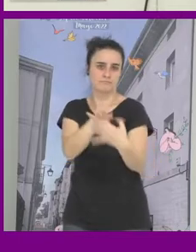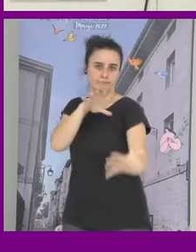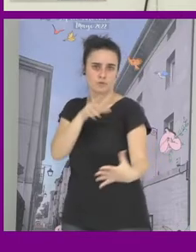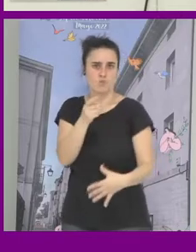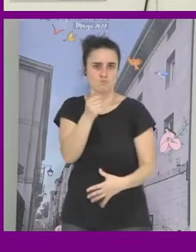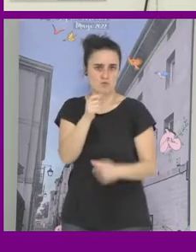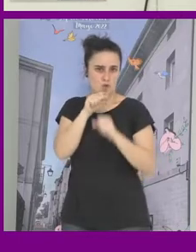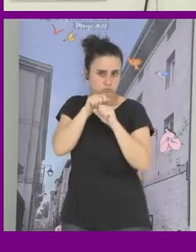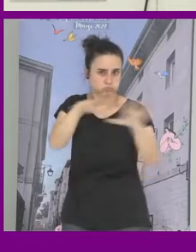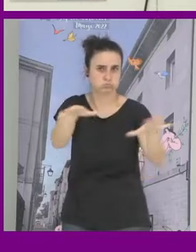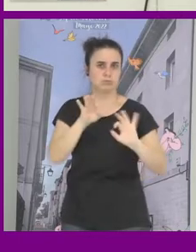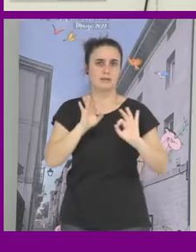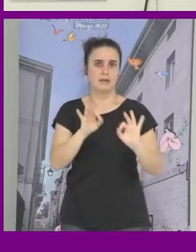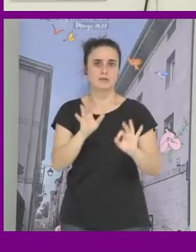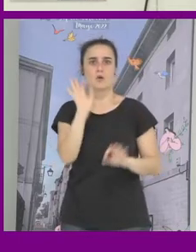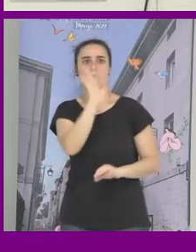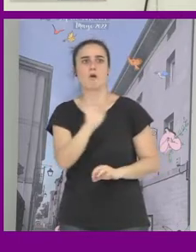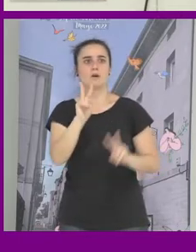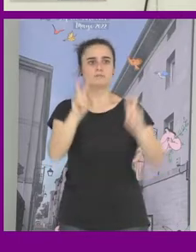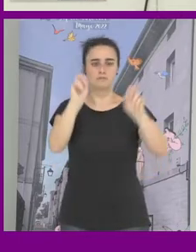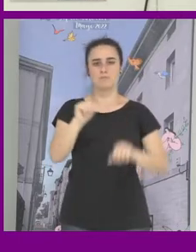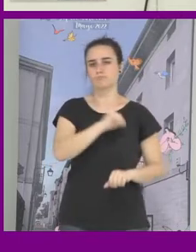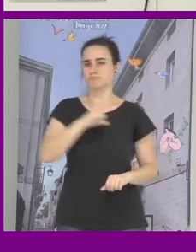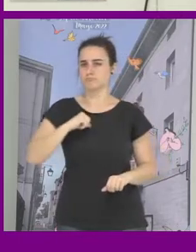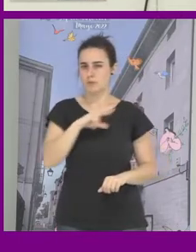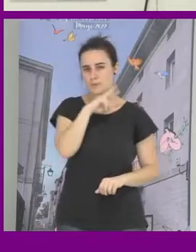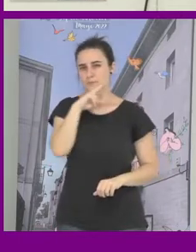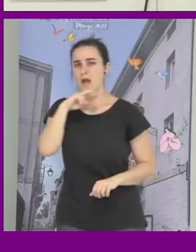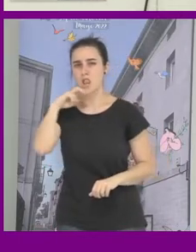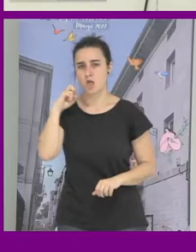bidali izana, ez? Edo autonomiaren balioa,